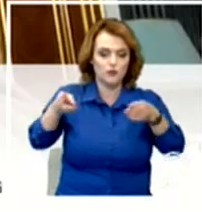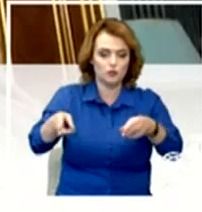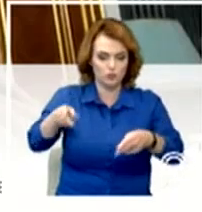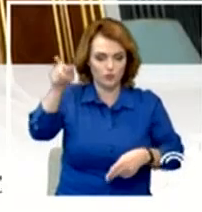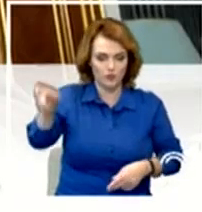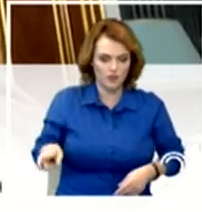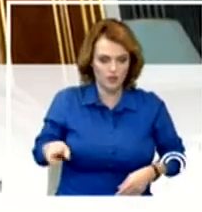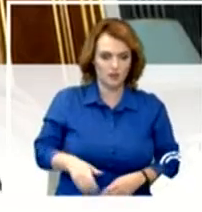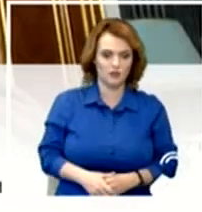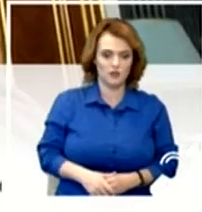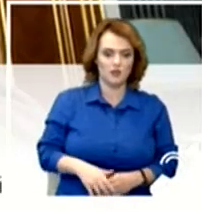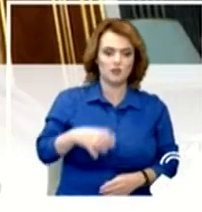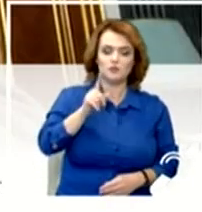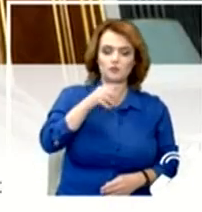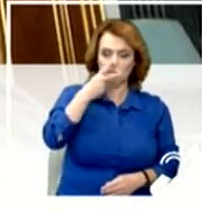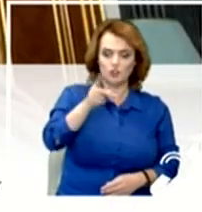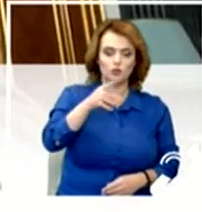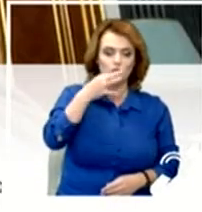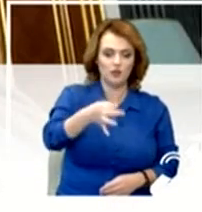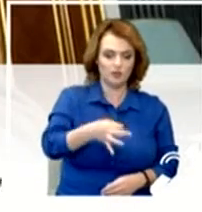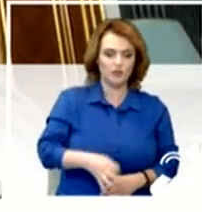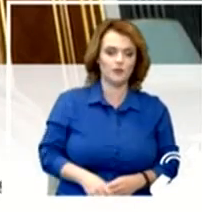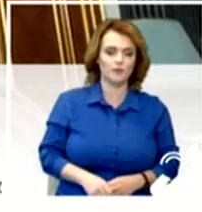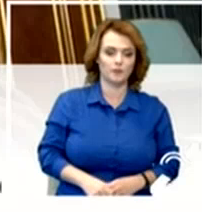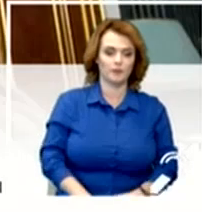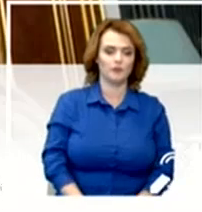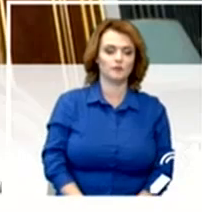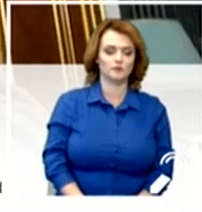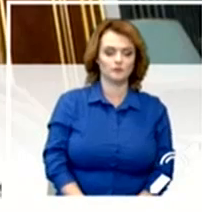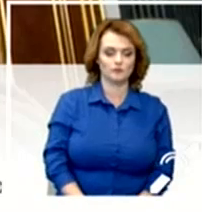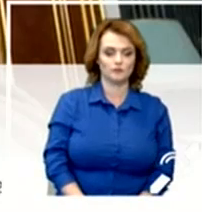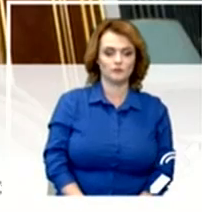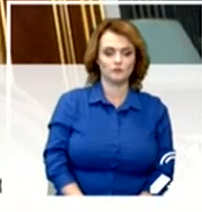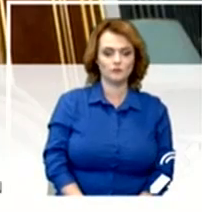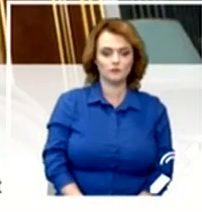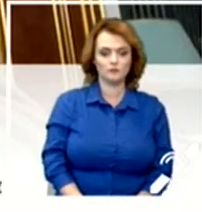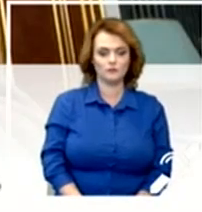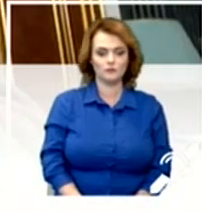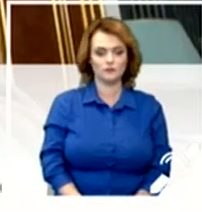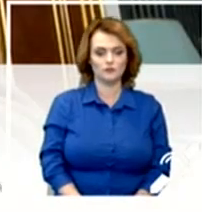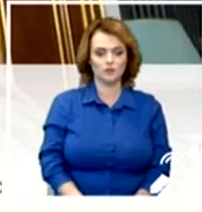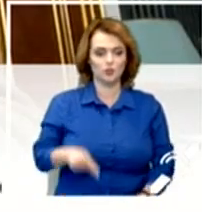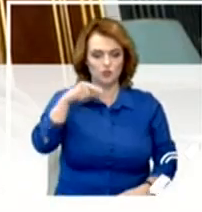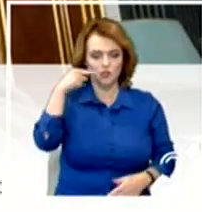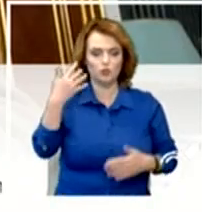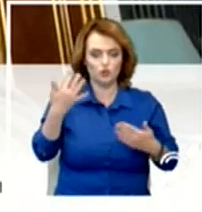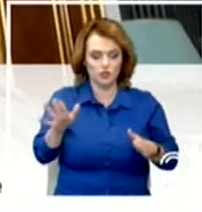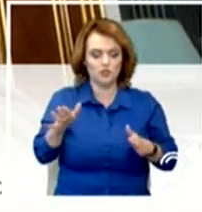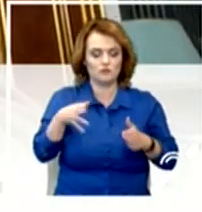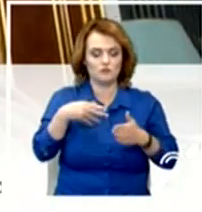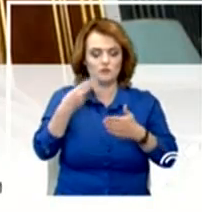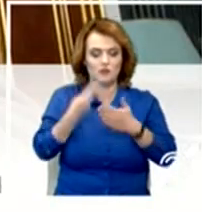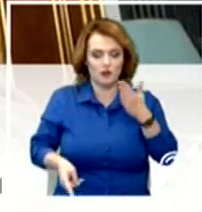до людей, до журналістів. Росія вже в атмосфері своєї поразки, вже в атмосфері безнадійності для